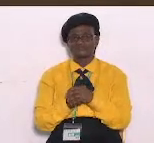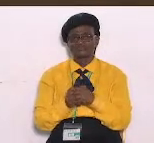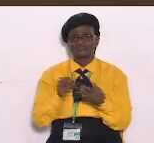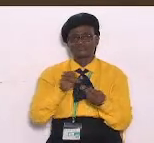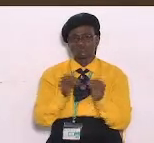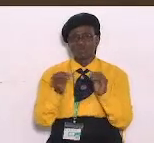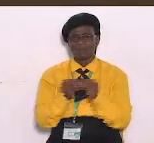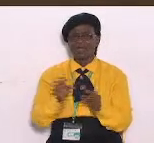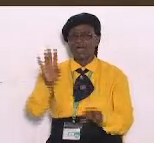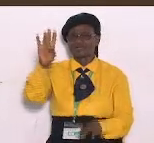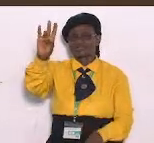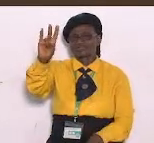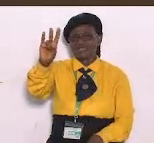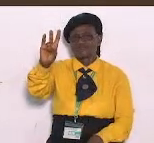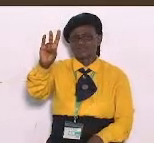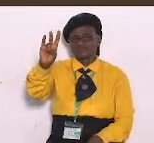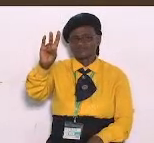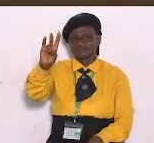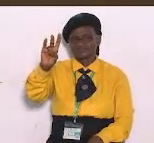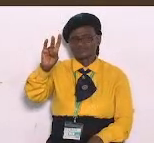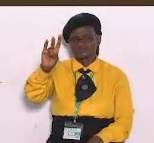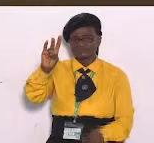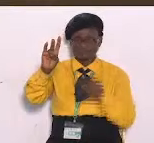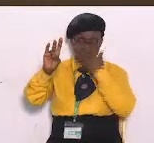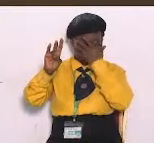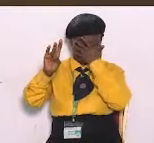d'honneur le numéro